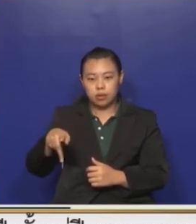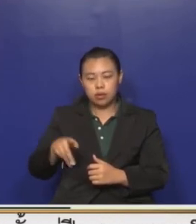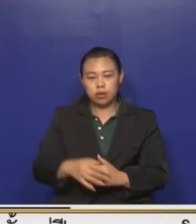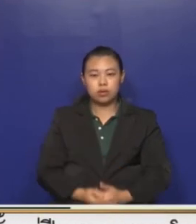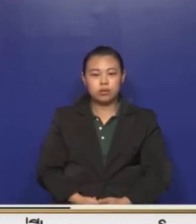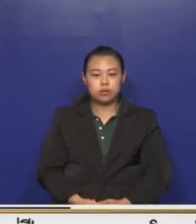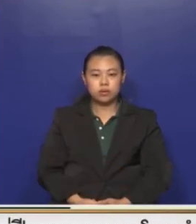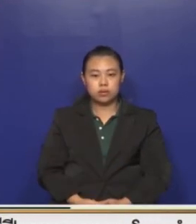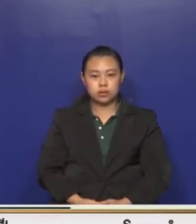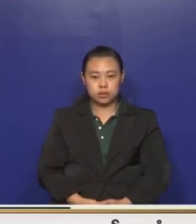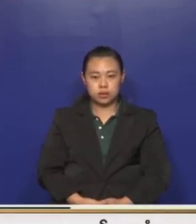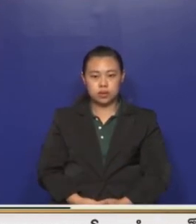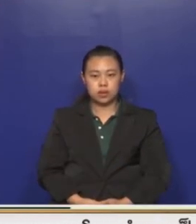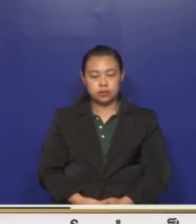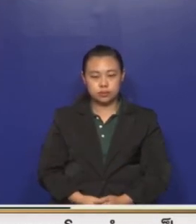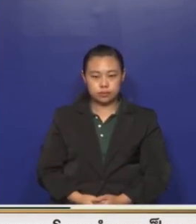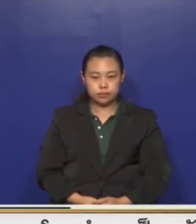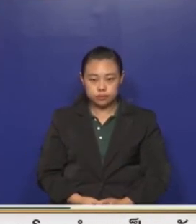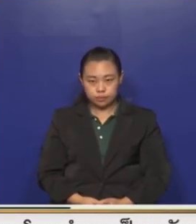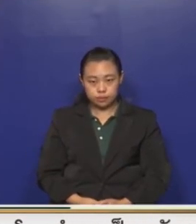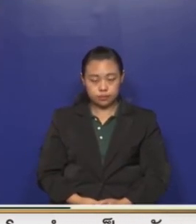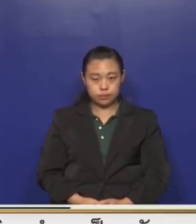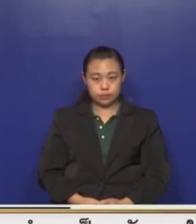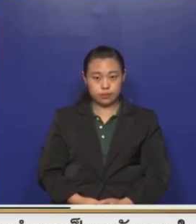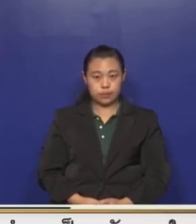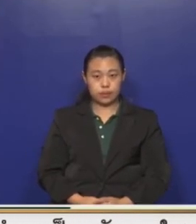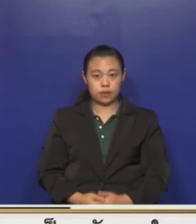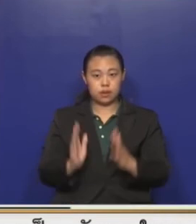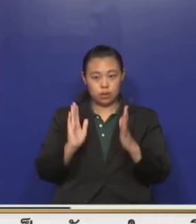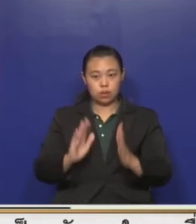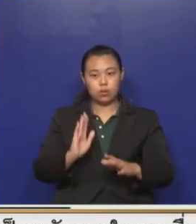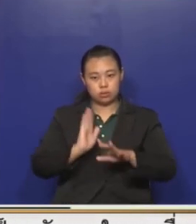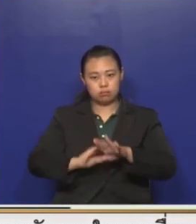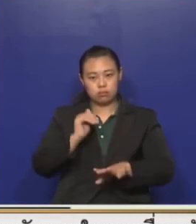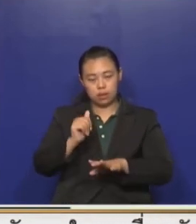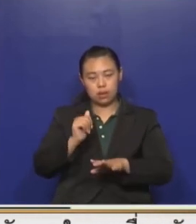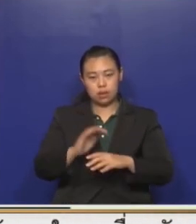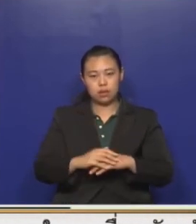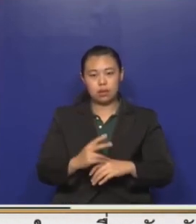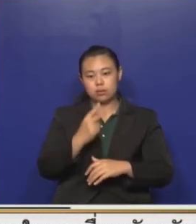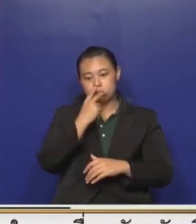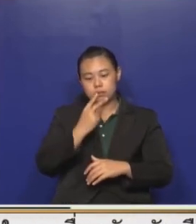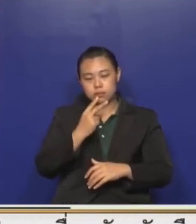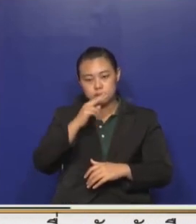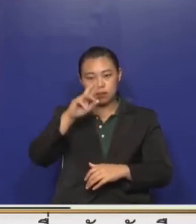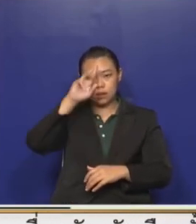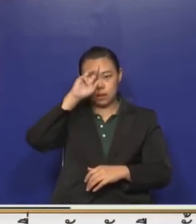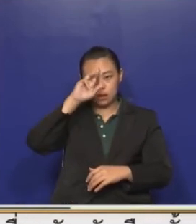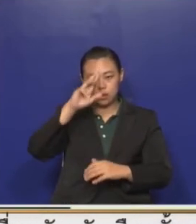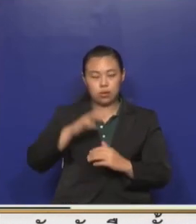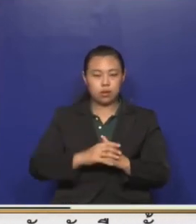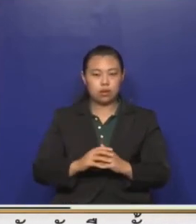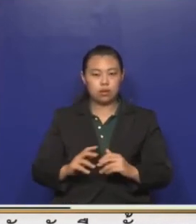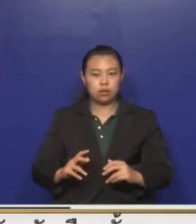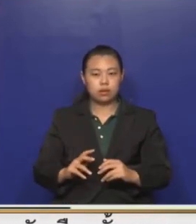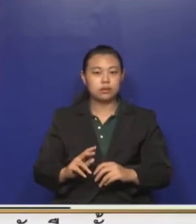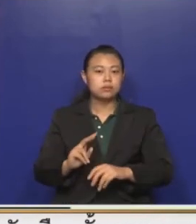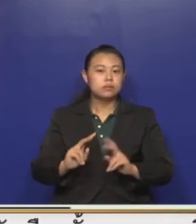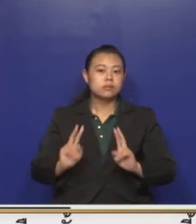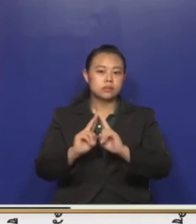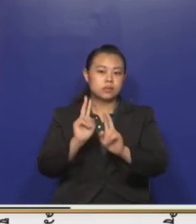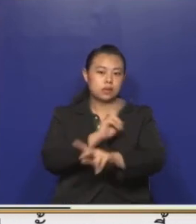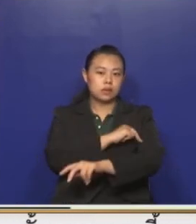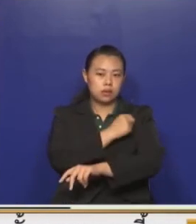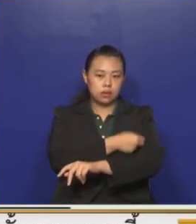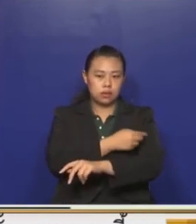ผู้เชีวชาติทางเดหายใจ ทางสาฅนาสุขนั้นมาให้ใามรู้ และกใหขอมูล กับพน้ปชาชน